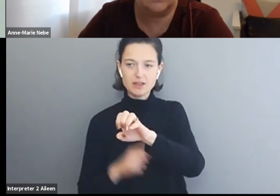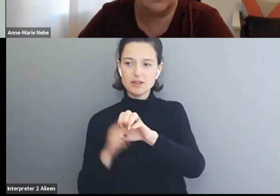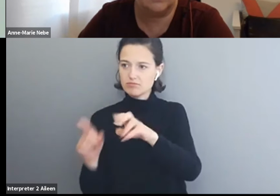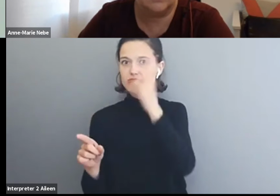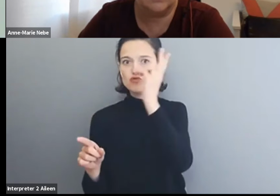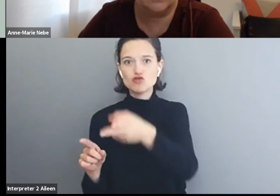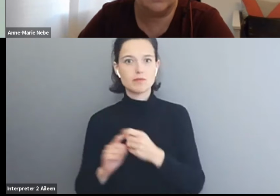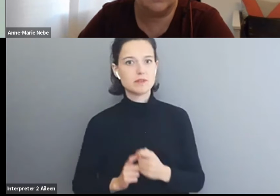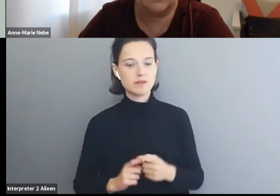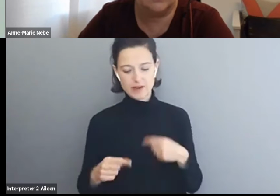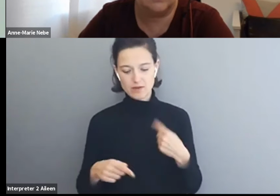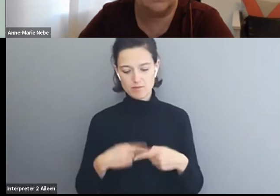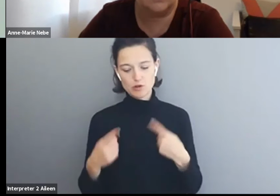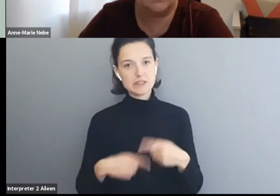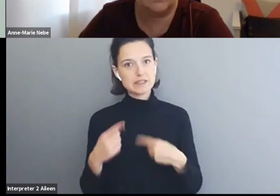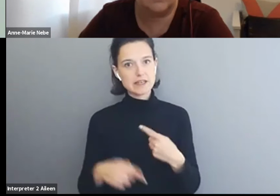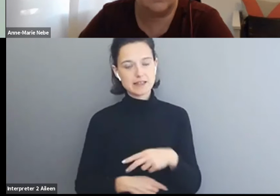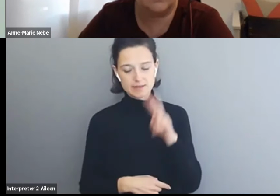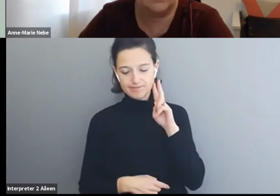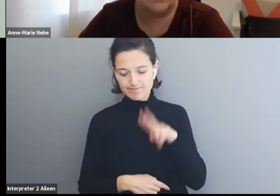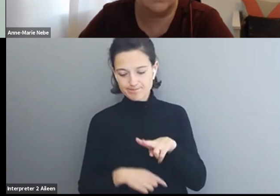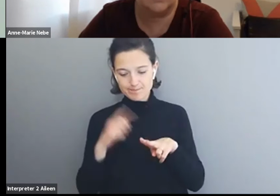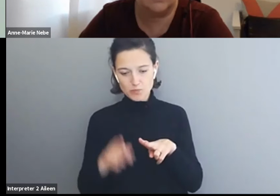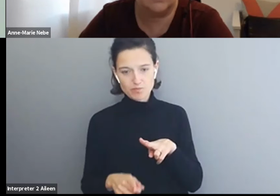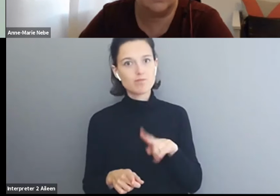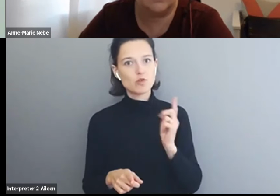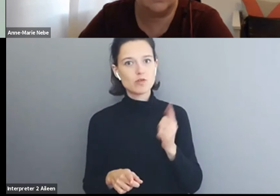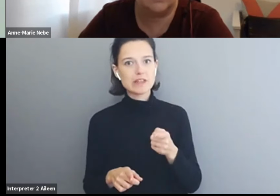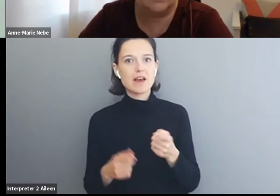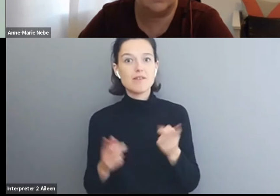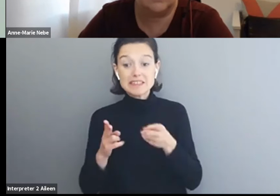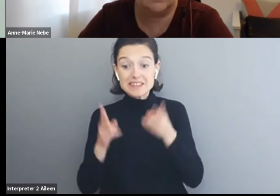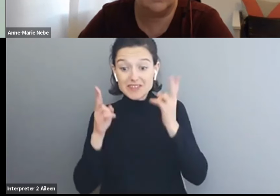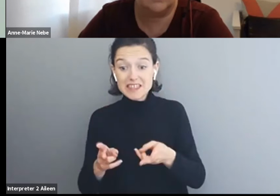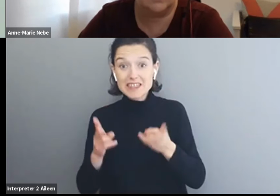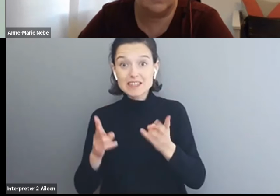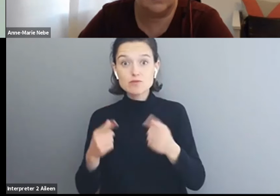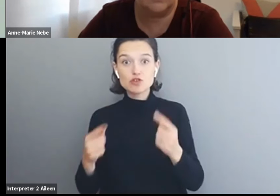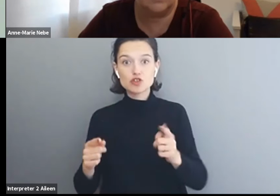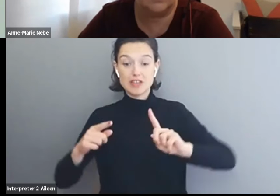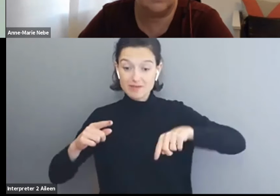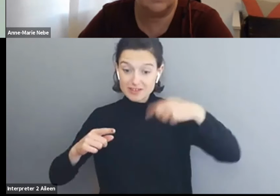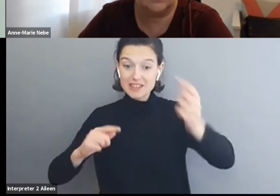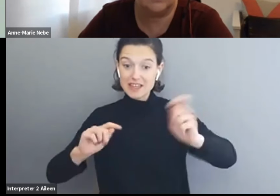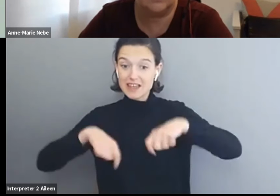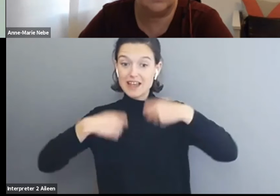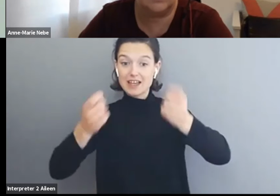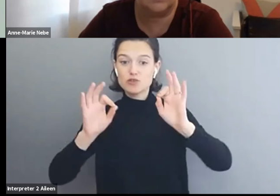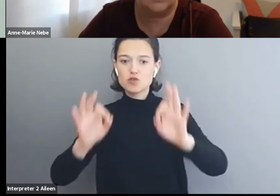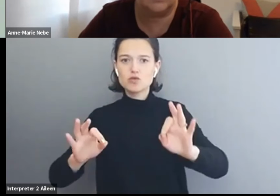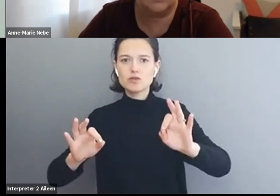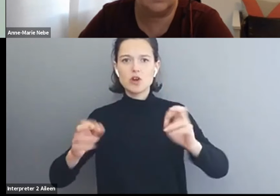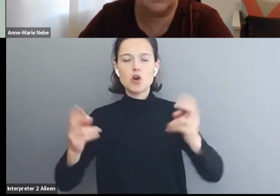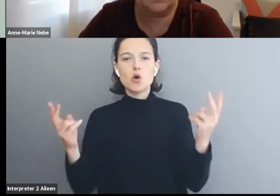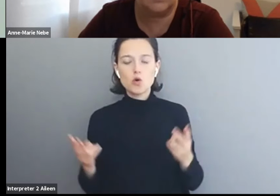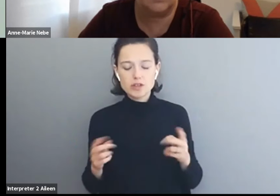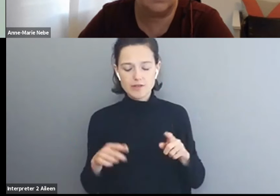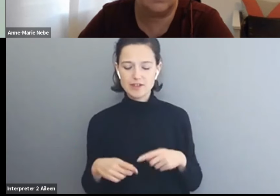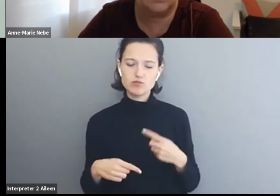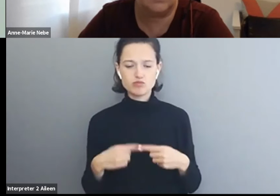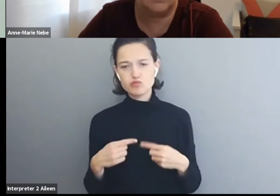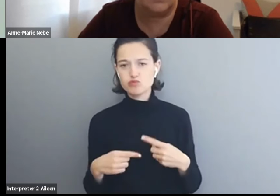wo muss denn was schon richtig laufen, damit es denn eben auch gut kommt und man nicht im Nachhinein verbessern muss, wie wir das nun halt